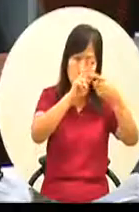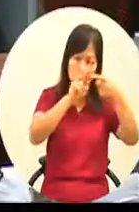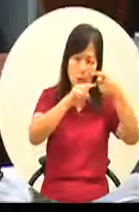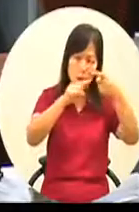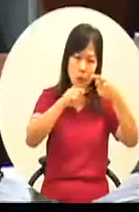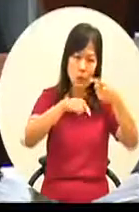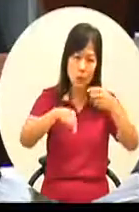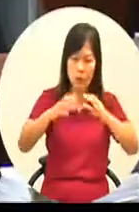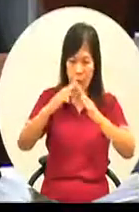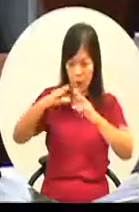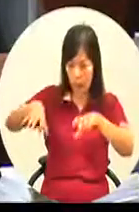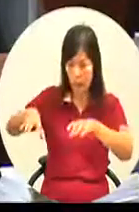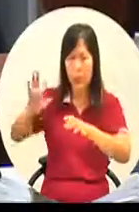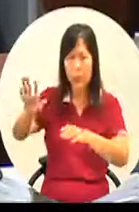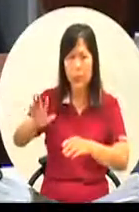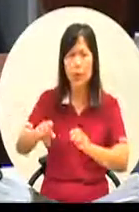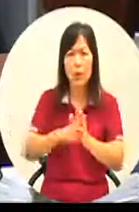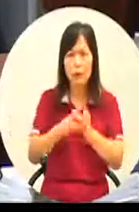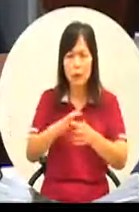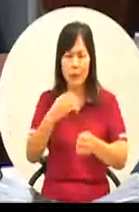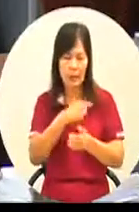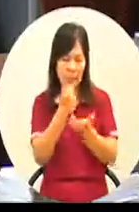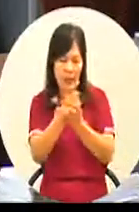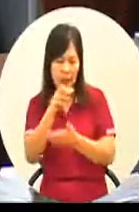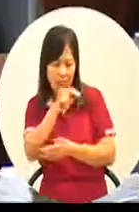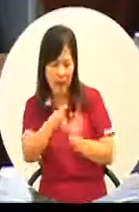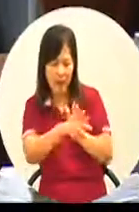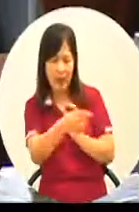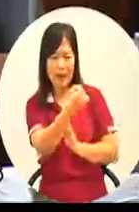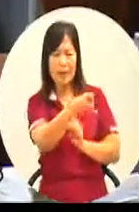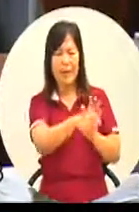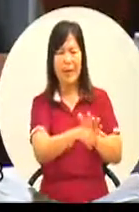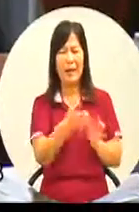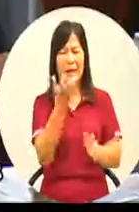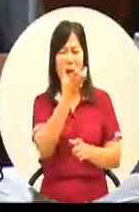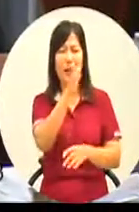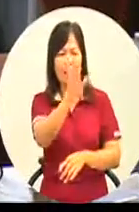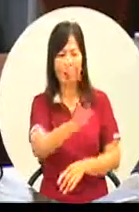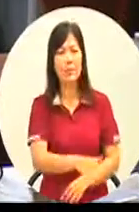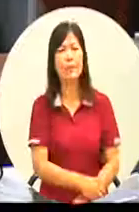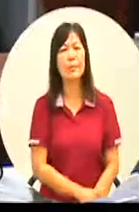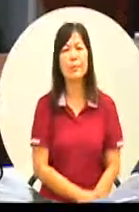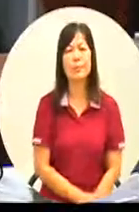委针对啊本席讲的这两个重大议题吼、哦，来提出你的看法来。